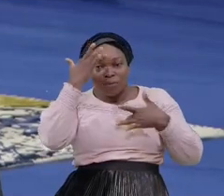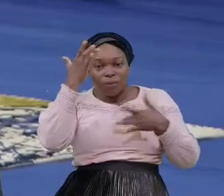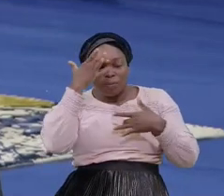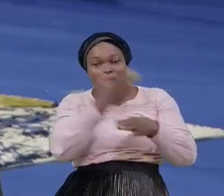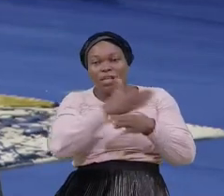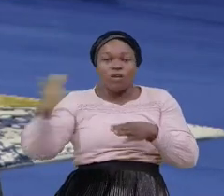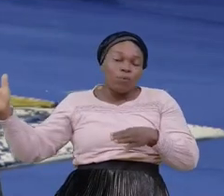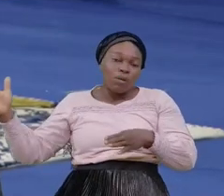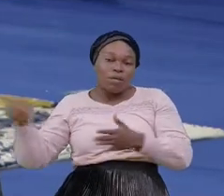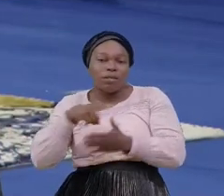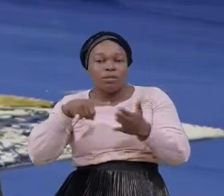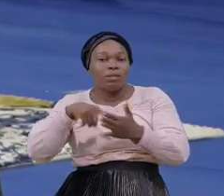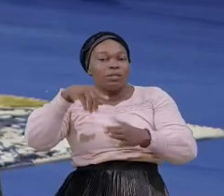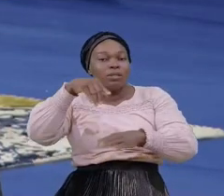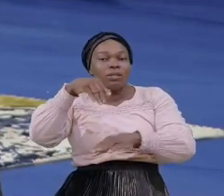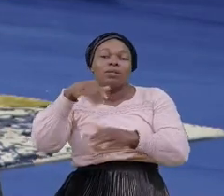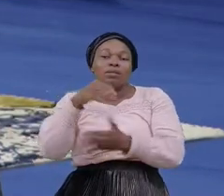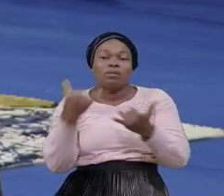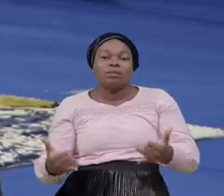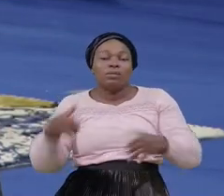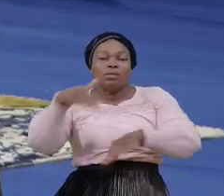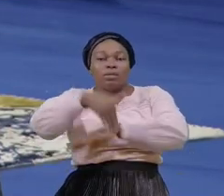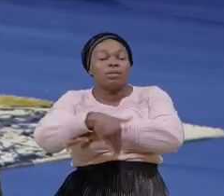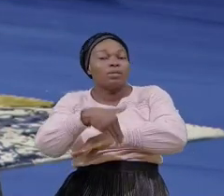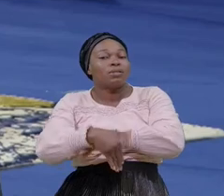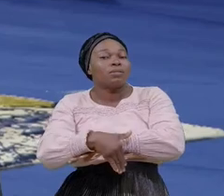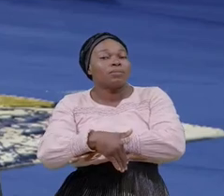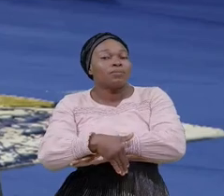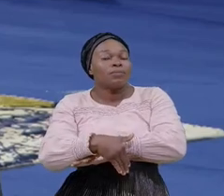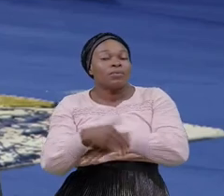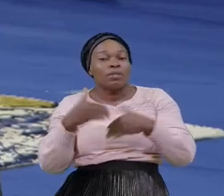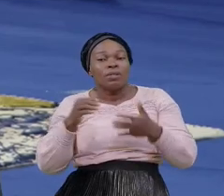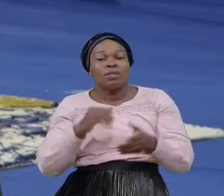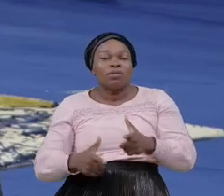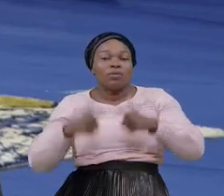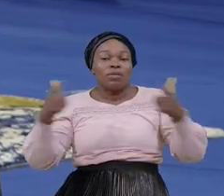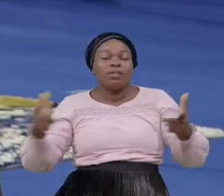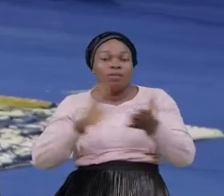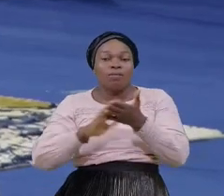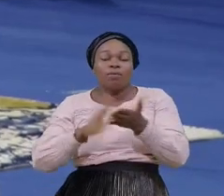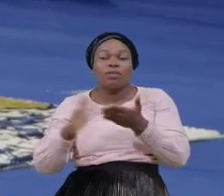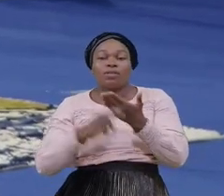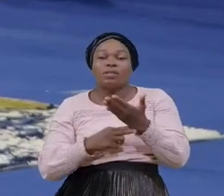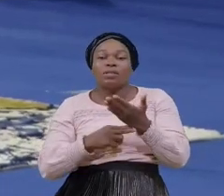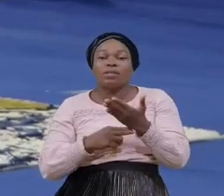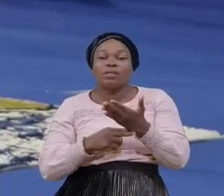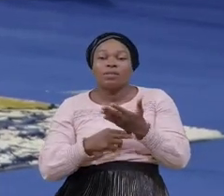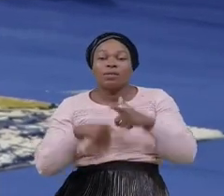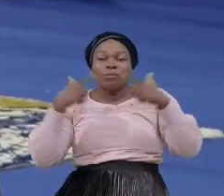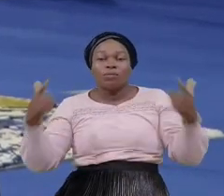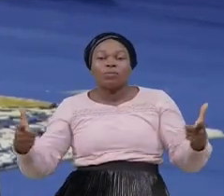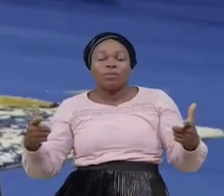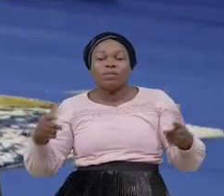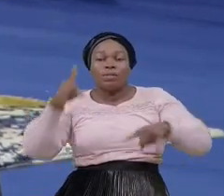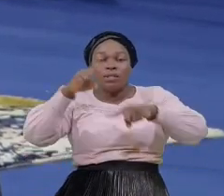nommé qui ôte nos infirmités. Ce soir, le grand pardon à travers la grande dépendance que